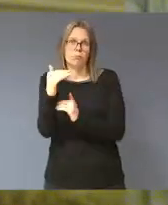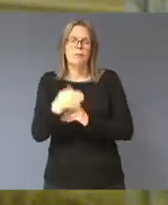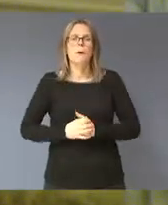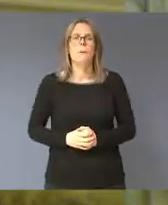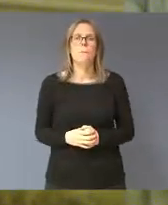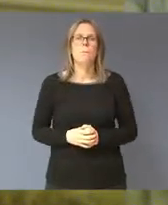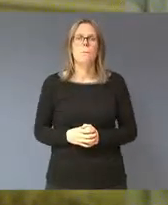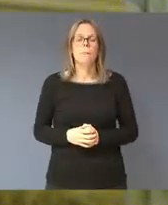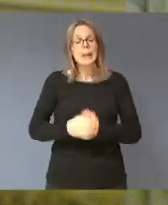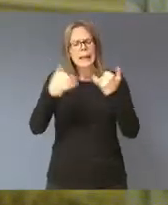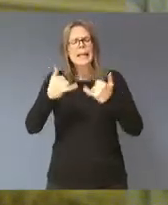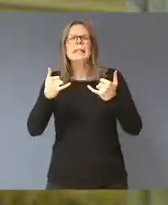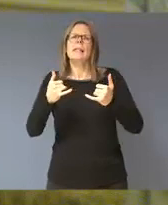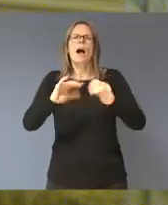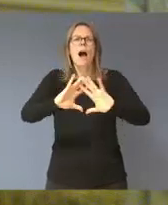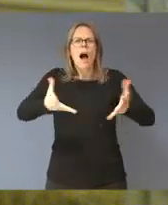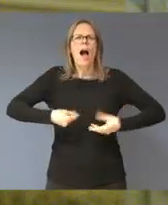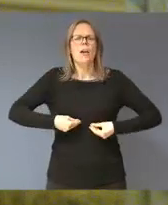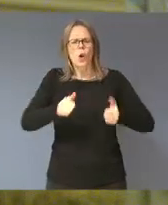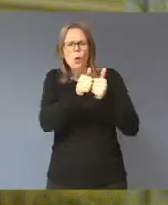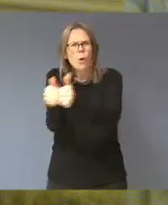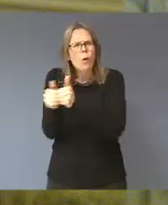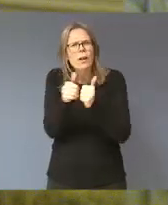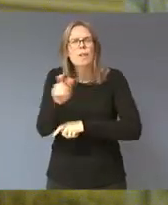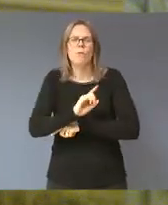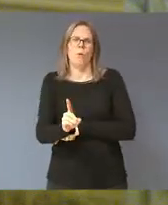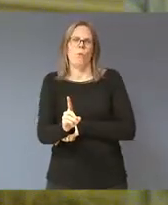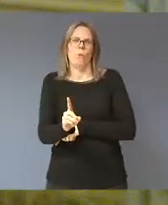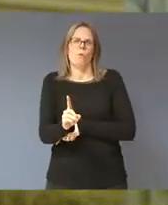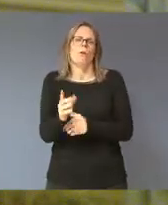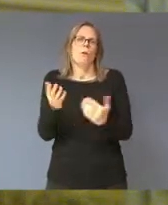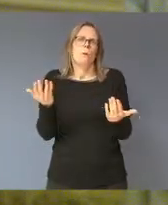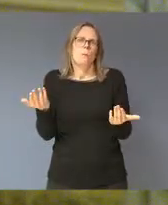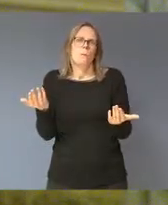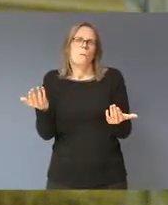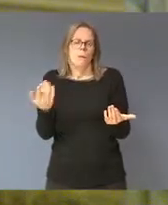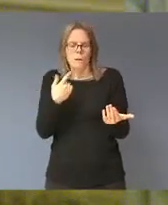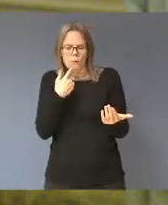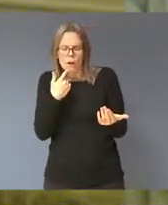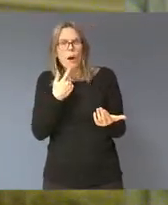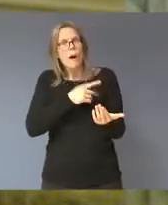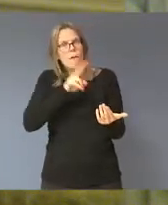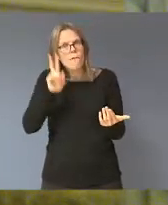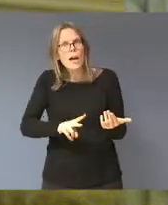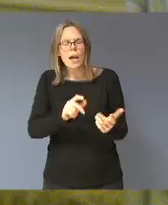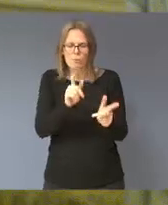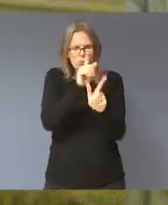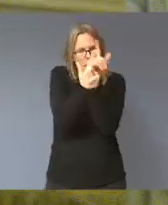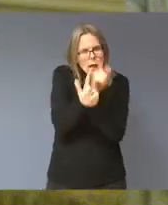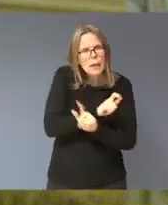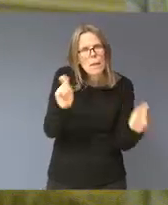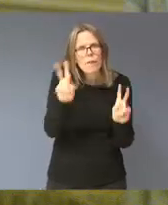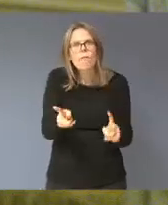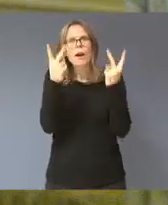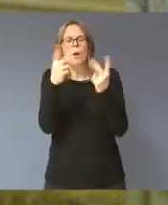pas d'accueil collectif, c'est-à-dire que les accueils qui sont faits sont largement à la hauteur du respect de la dignité de